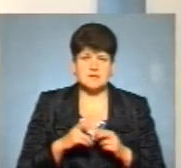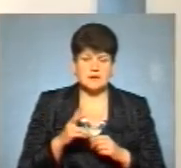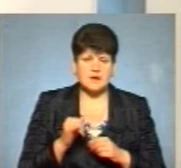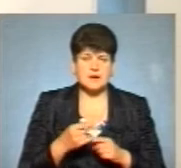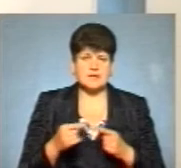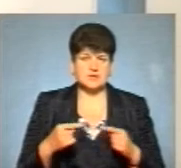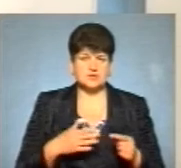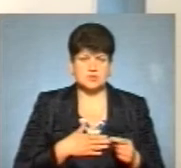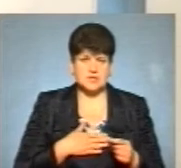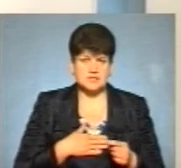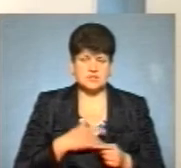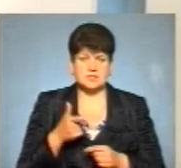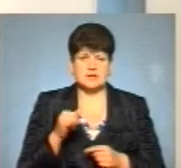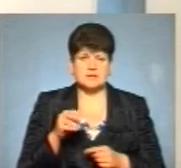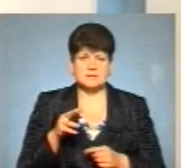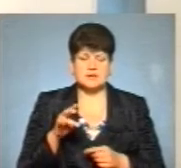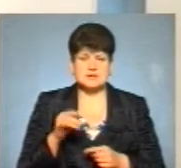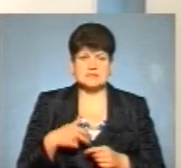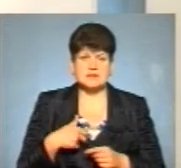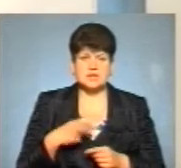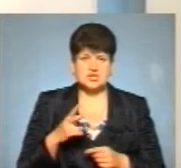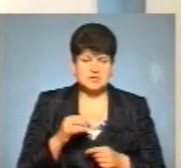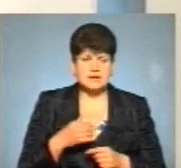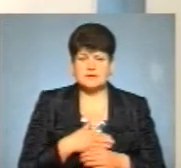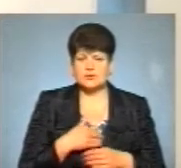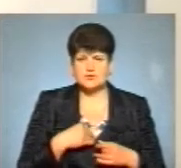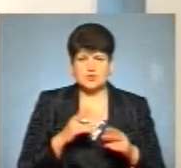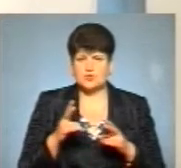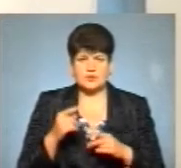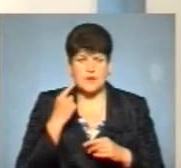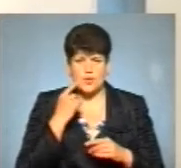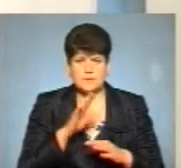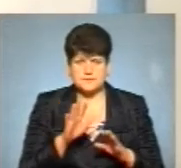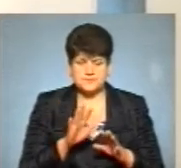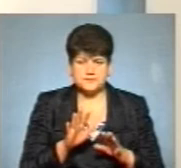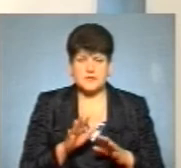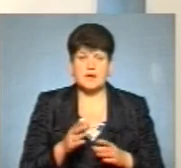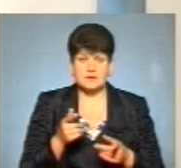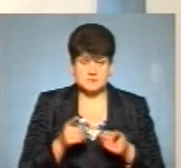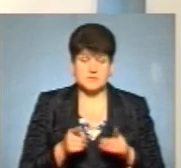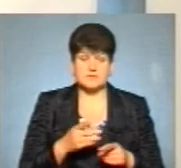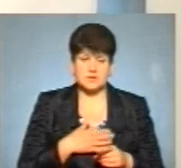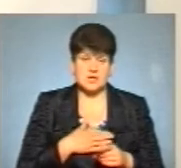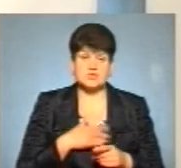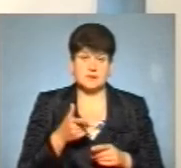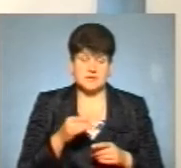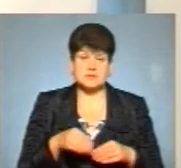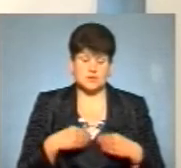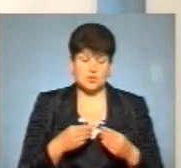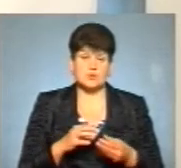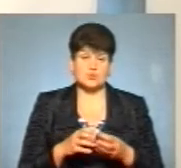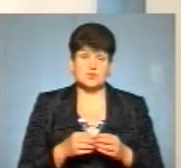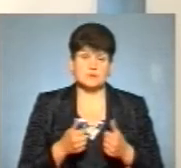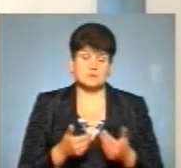наші гімназії, Заліщицька, я не хочу нікого пропустити, щоб не образити, але справді наші гімназії дають такий результат.